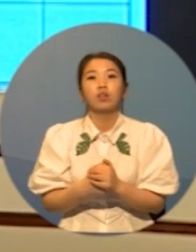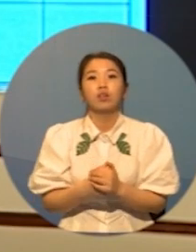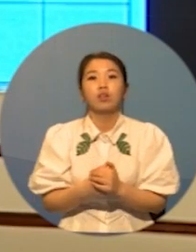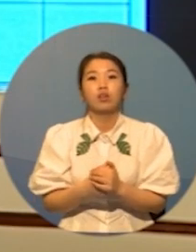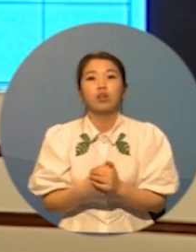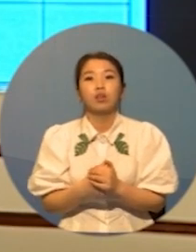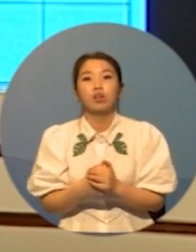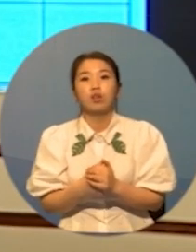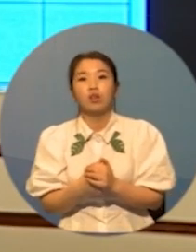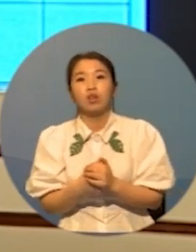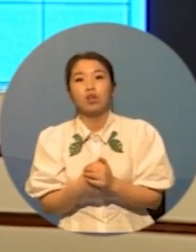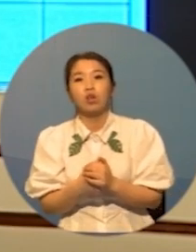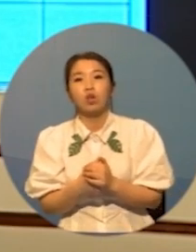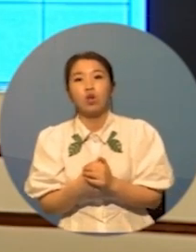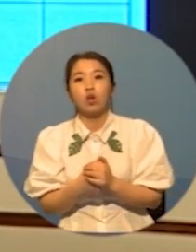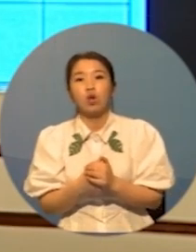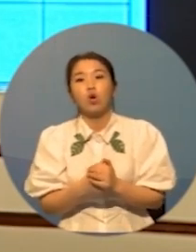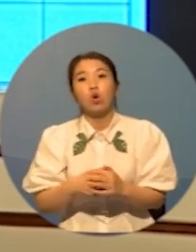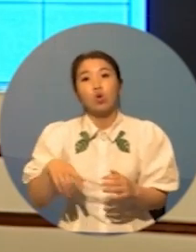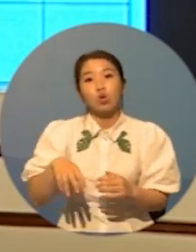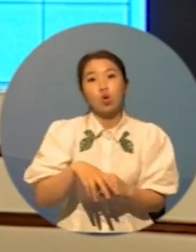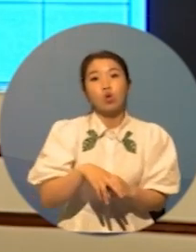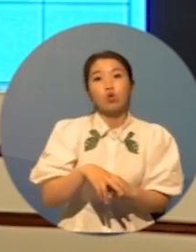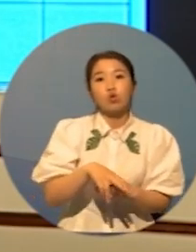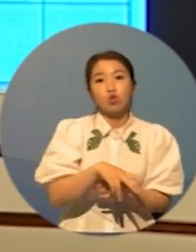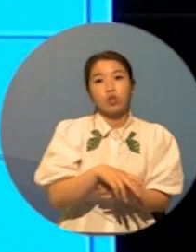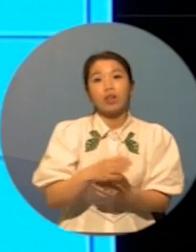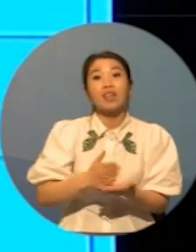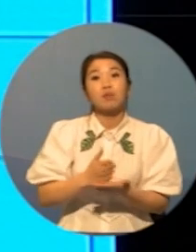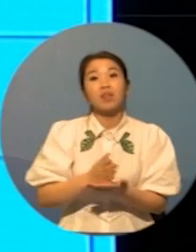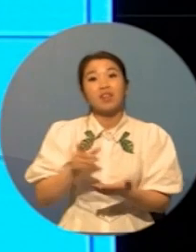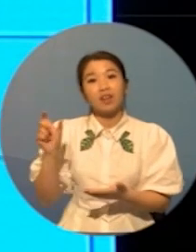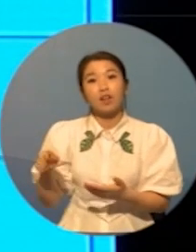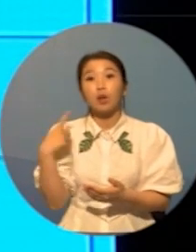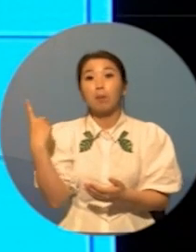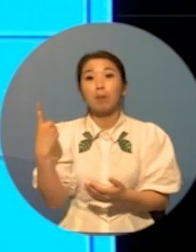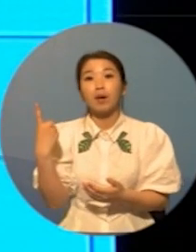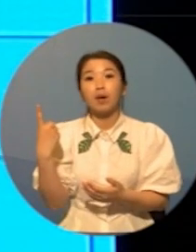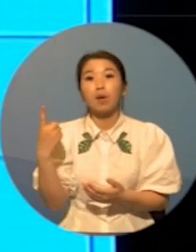Сыртта жүрген жасаулардың бірі маманлар киятырғанын білдірді.